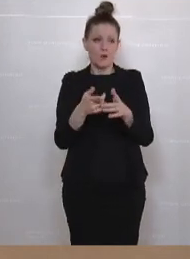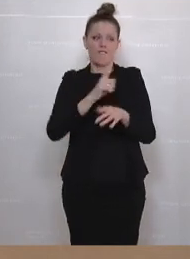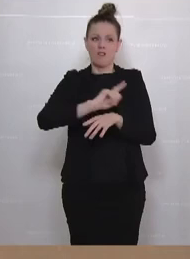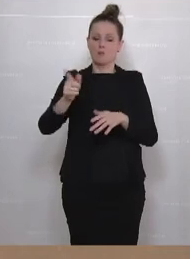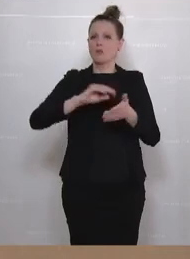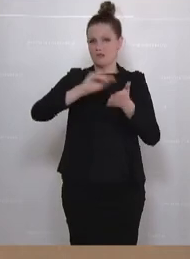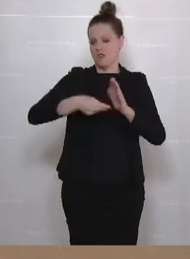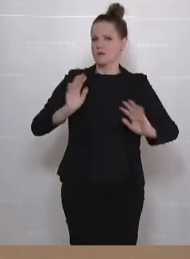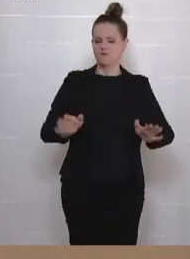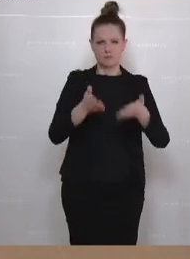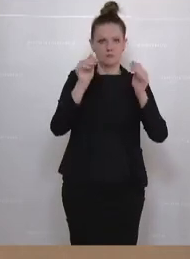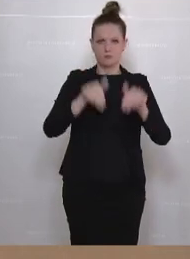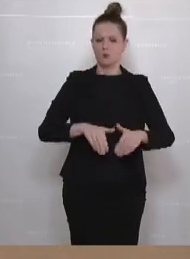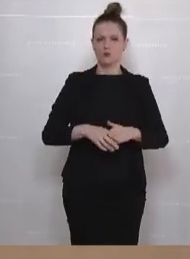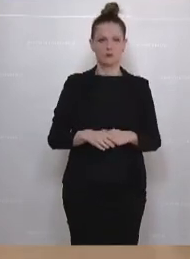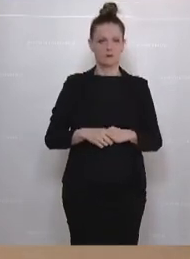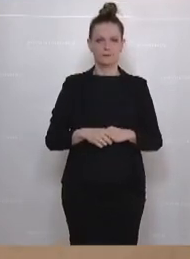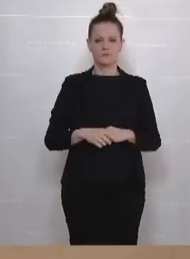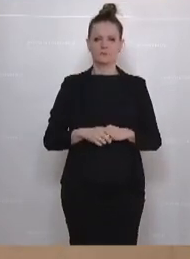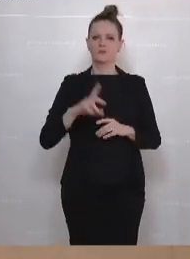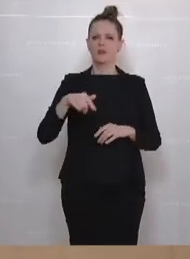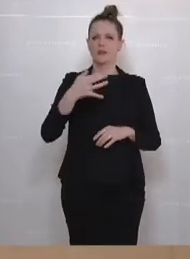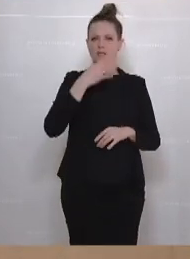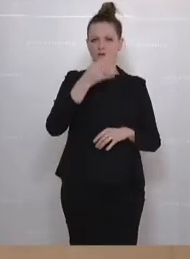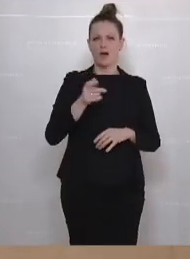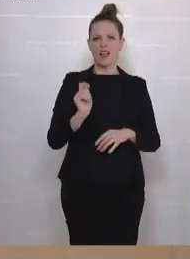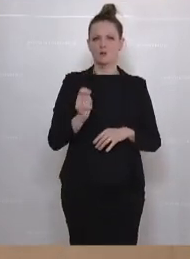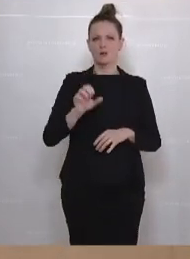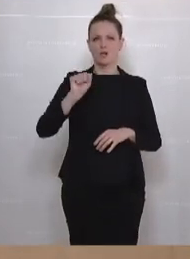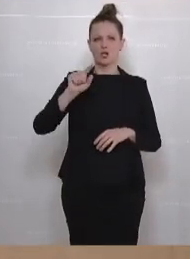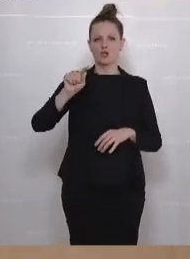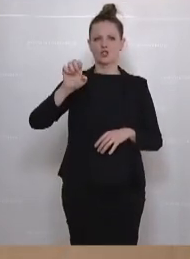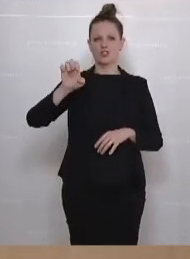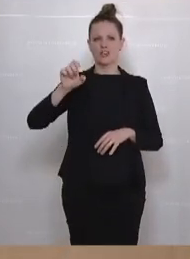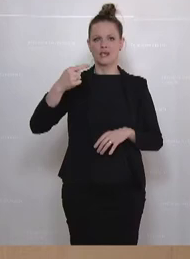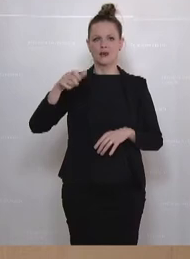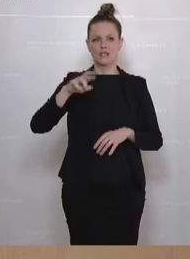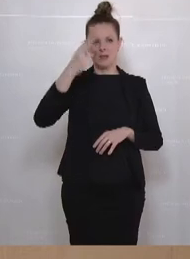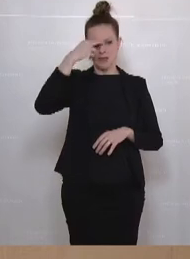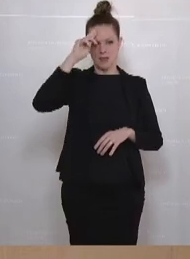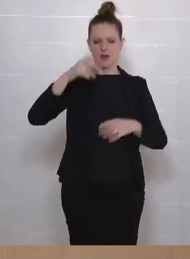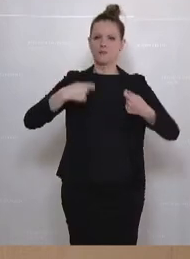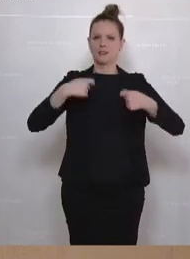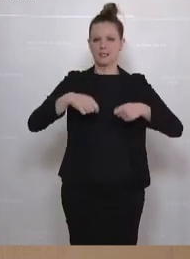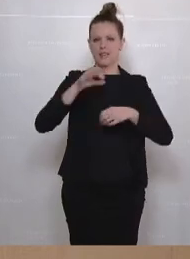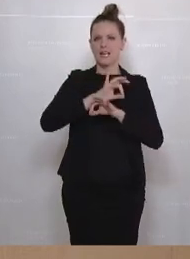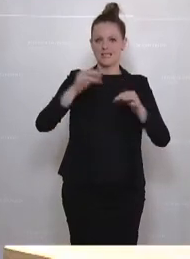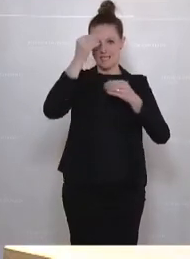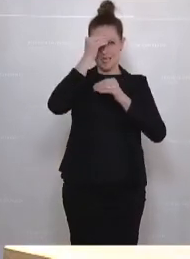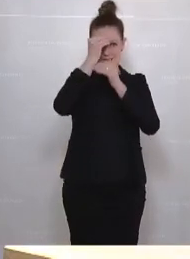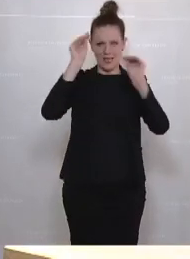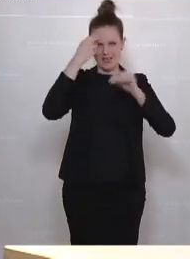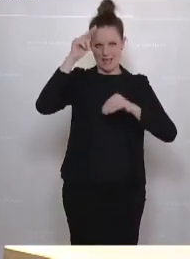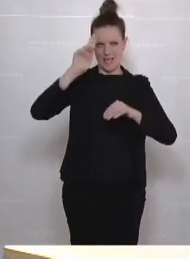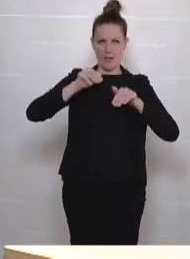Verbotsvertrag voranzubringen. Die nächste Frage stellt die Abgeordnete Steger, bitte. Herr Präsident, sehr geehrter Herr Minister, wir